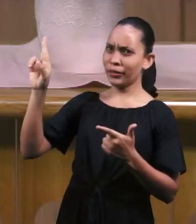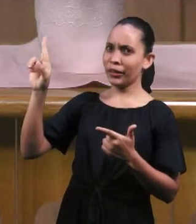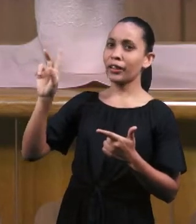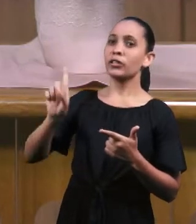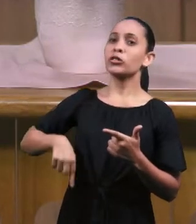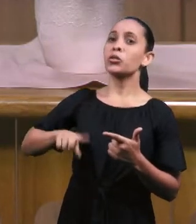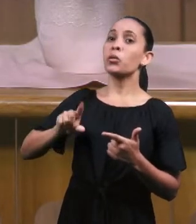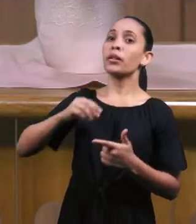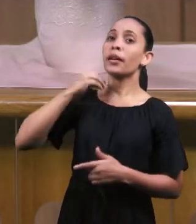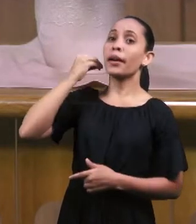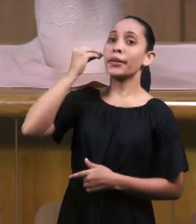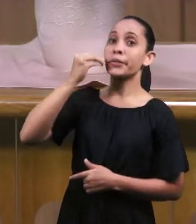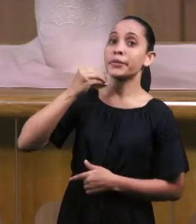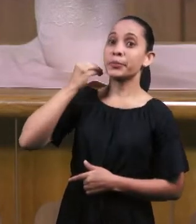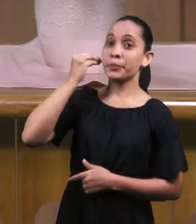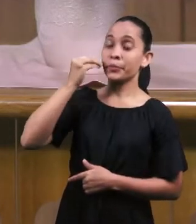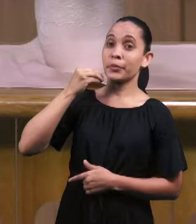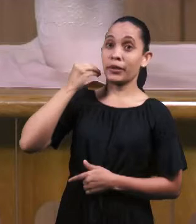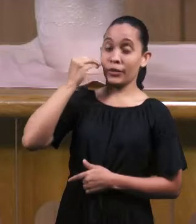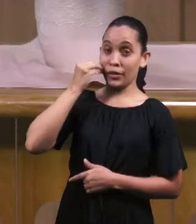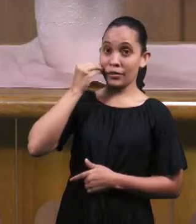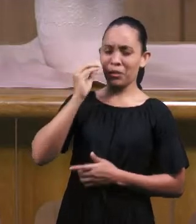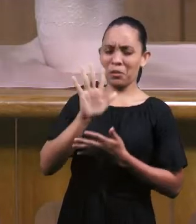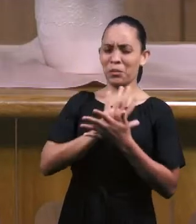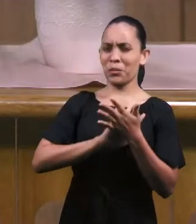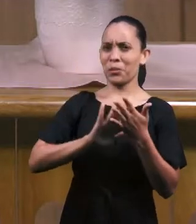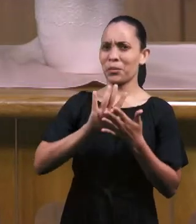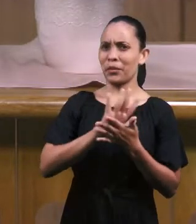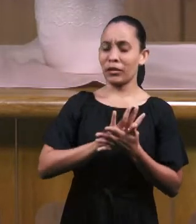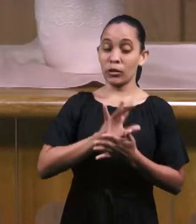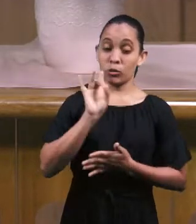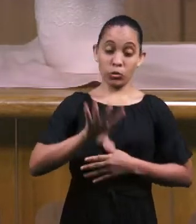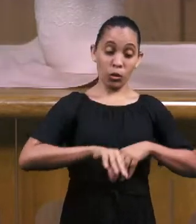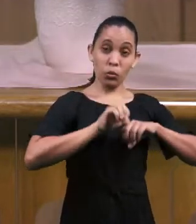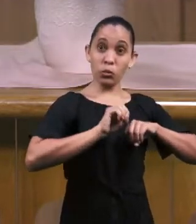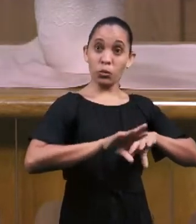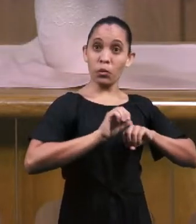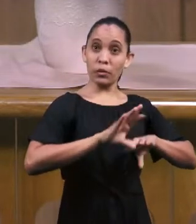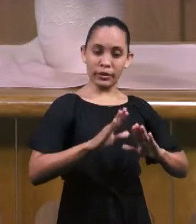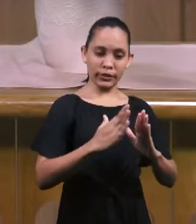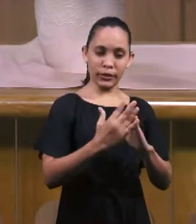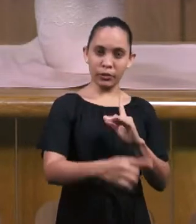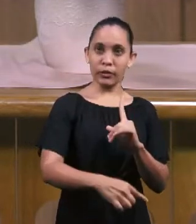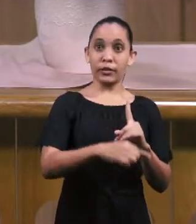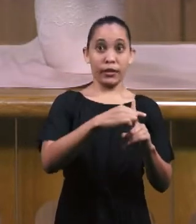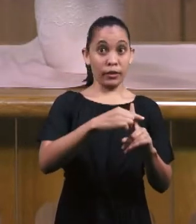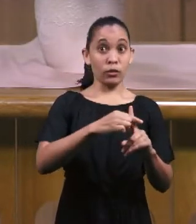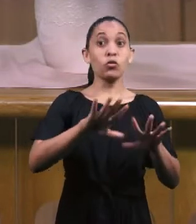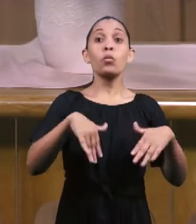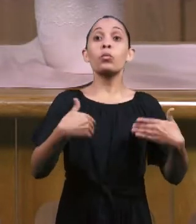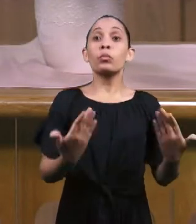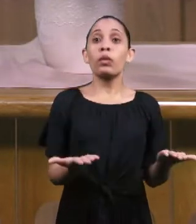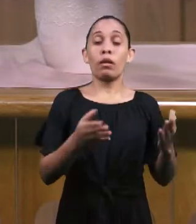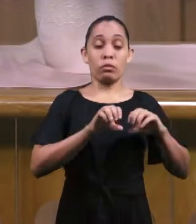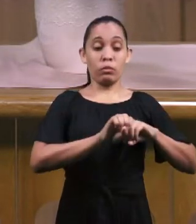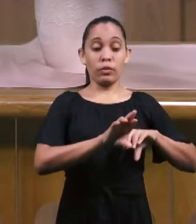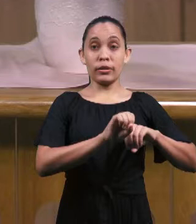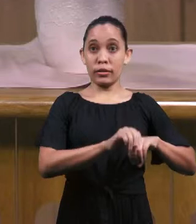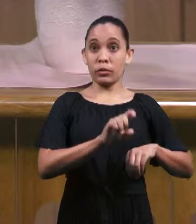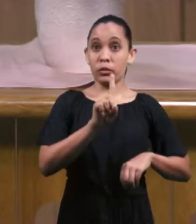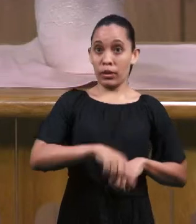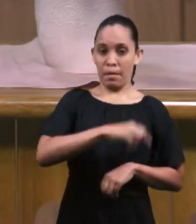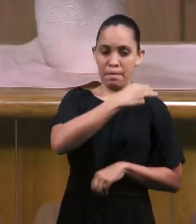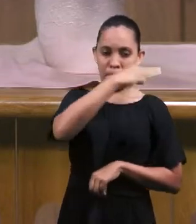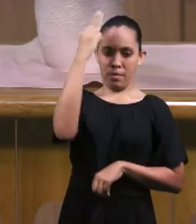existait l'expérience qui n'était pas expérience nulle part. C'était l'enseignement de l'Église. Et quels étaient l'enseignement de l'Église? C'est